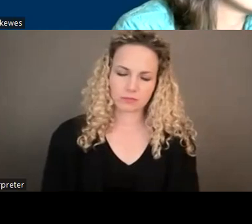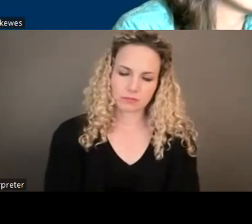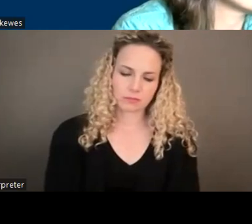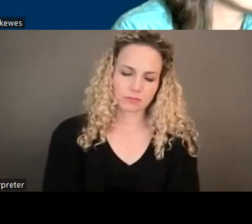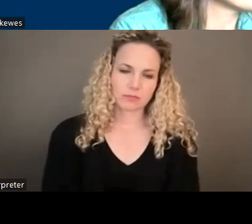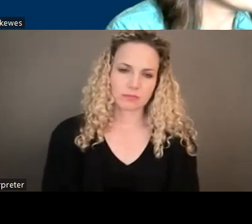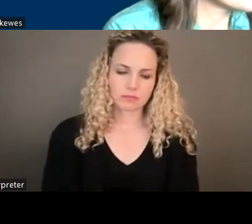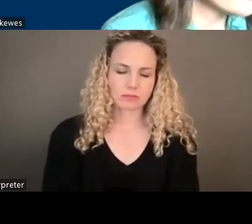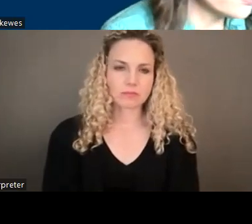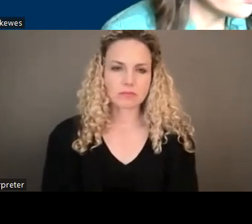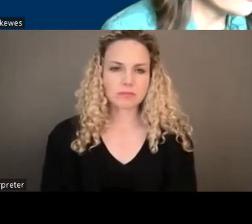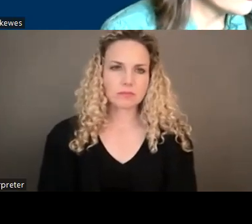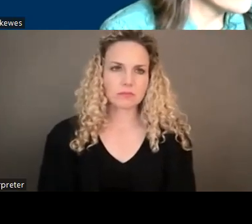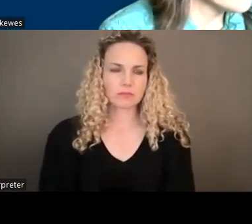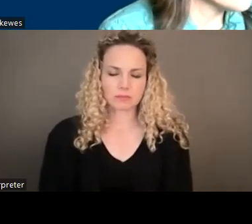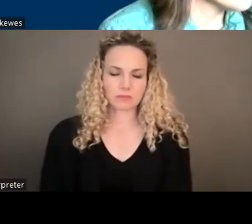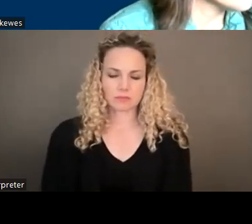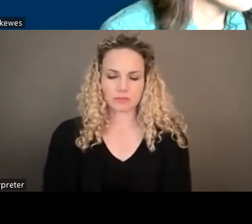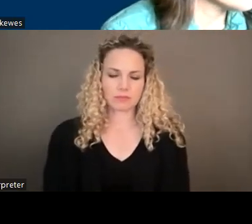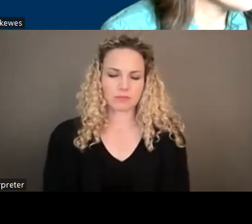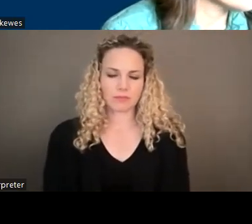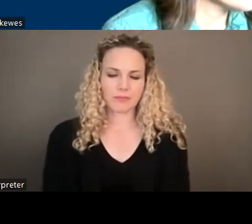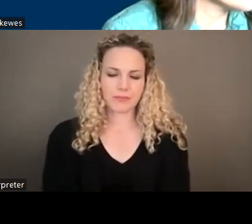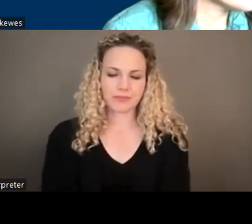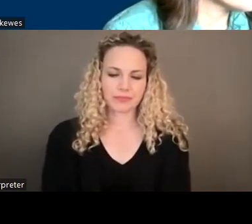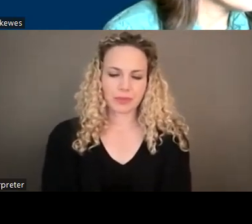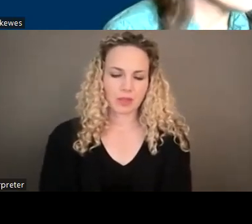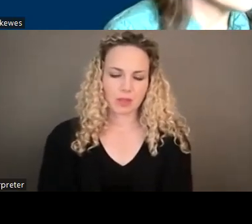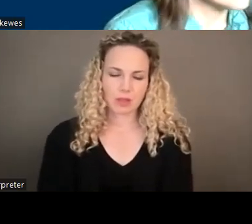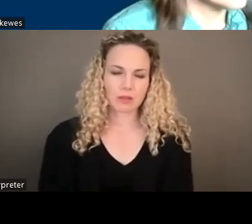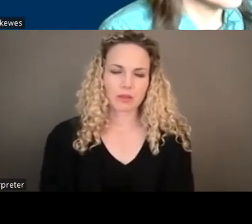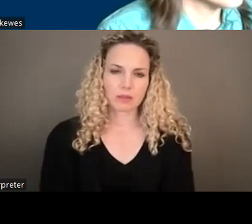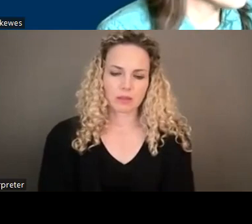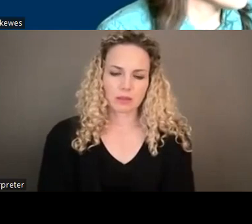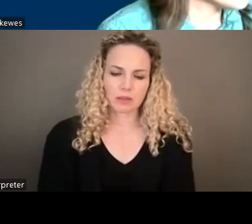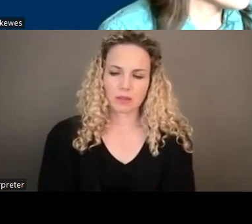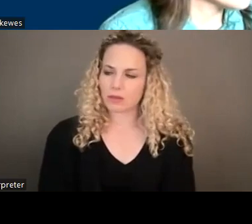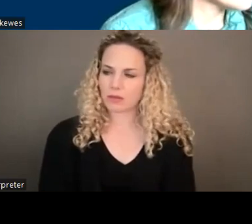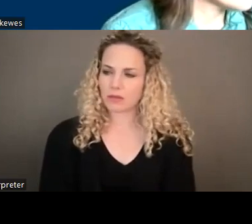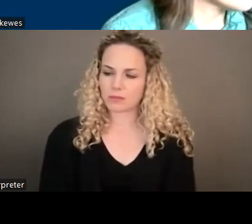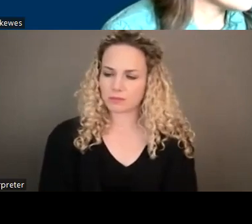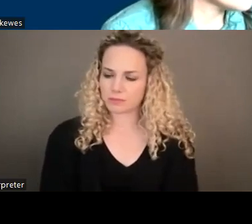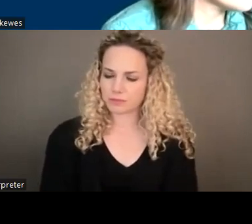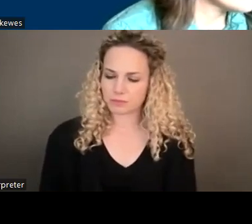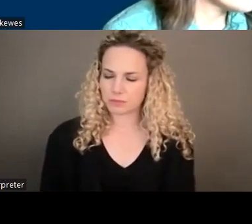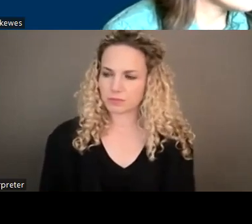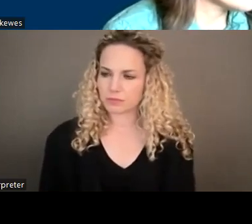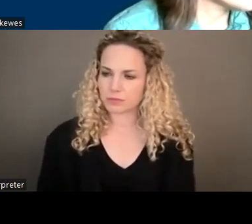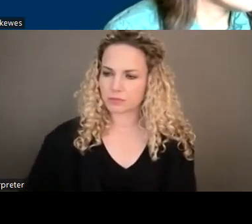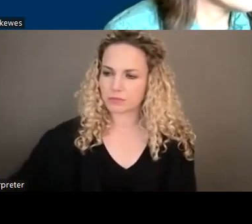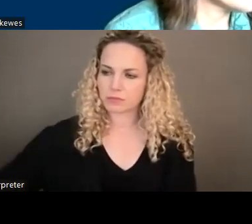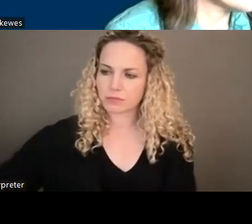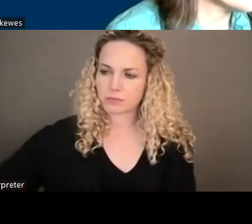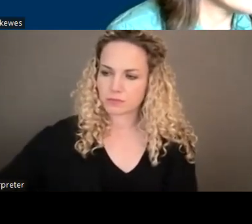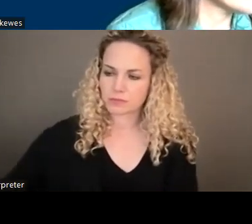میتونن که اونا در بعضی پروگرام به وبسایت خود CDSS مراجعه کنن بعضی پروگرامایی هستن که میتونن اونجا اپلای